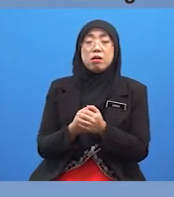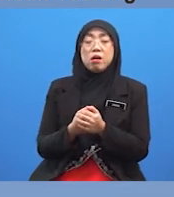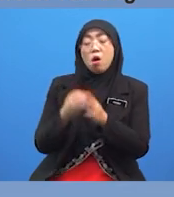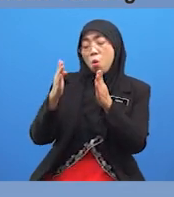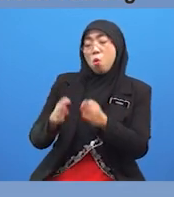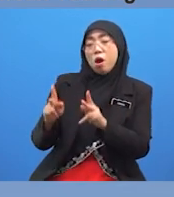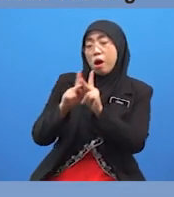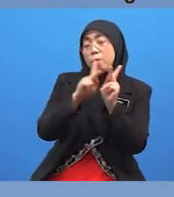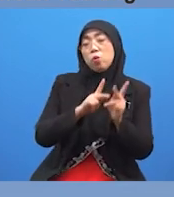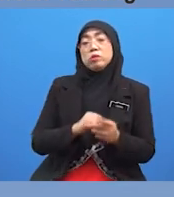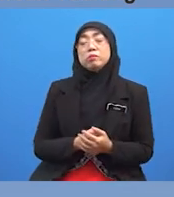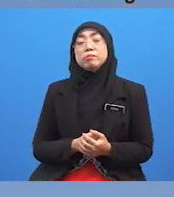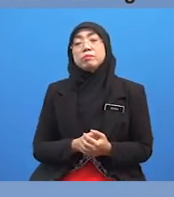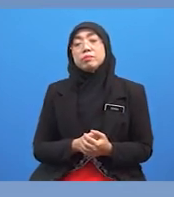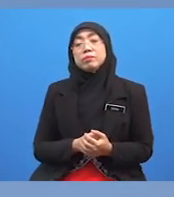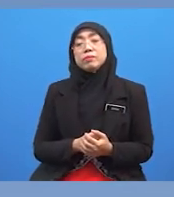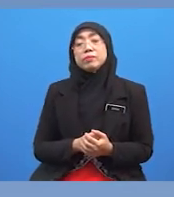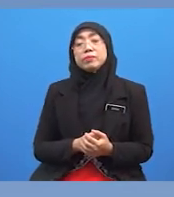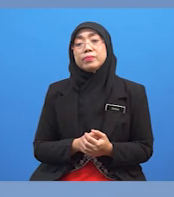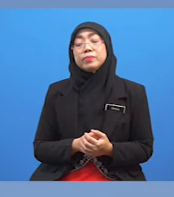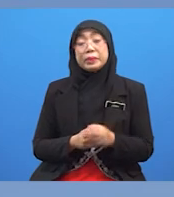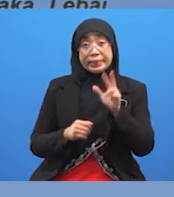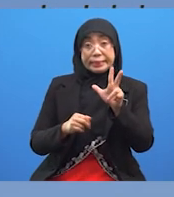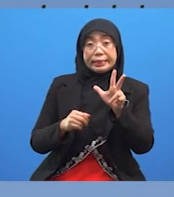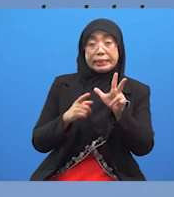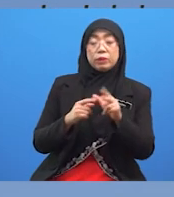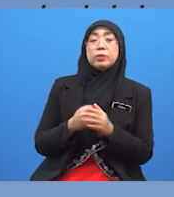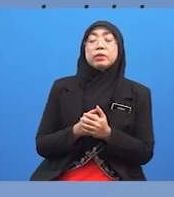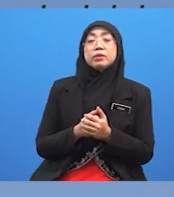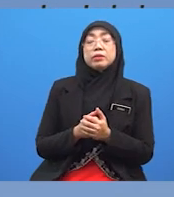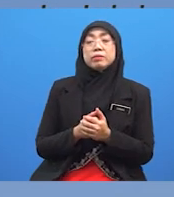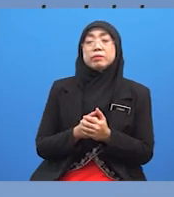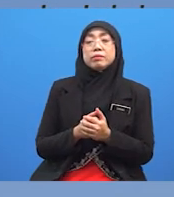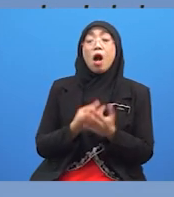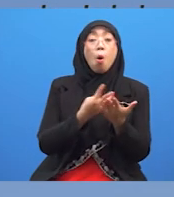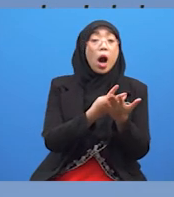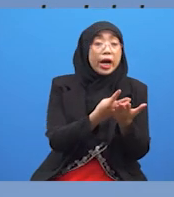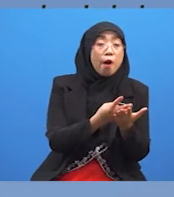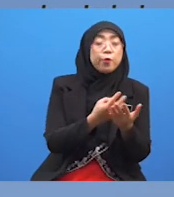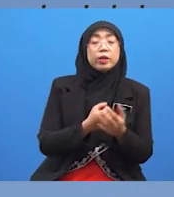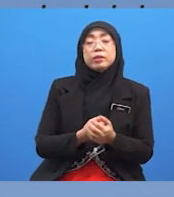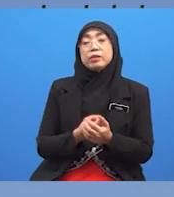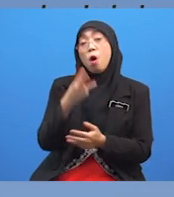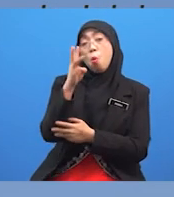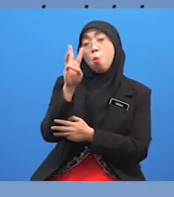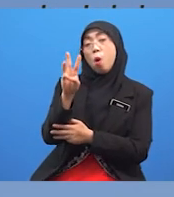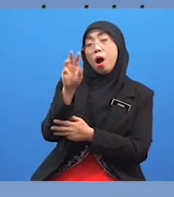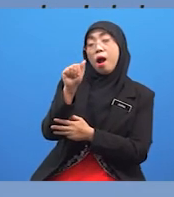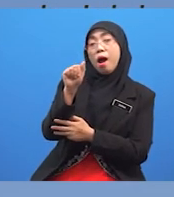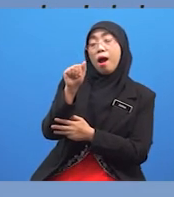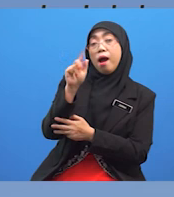Para pelajar sekalian, aspek keagamaan yang ketiga ialah mewakafkan harta.